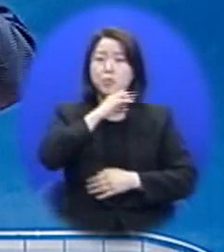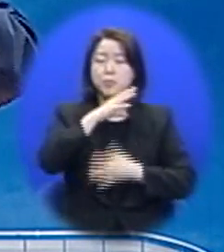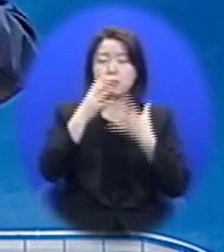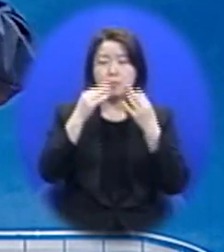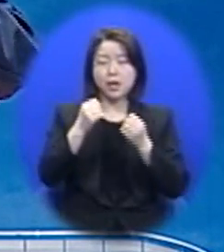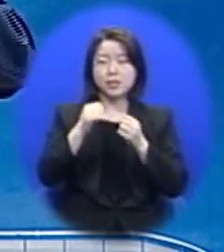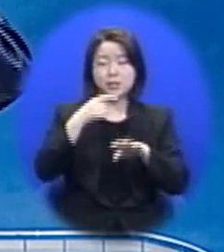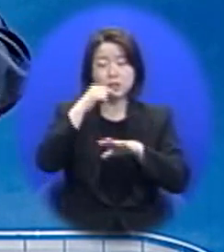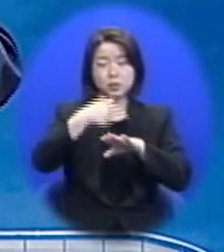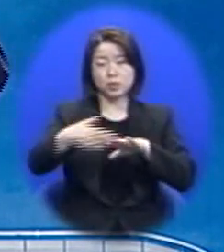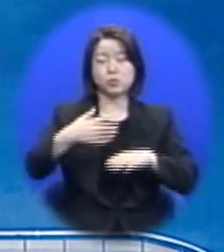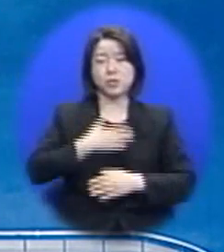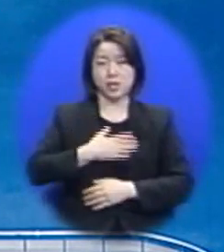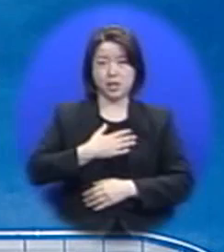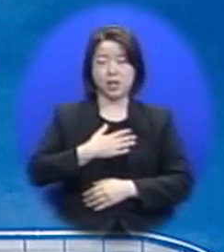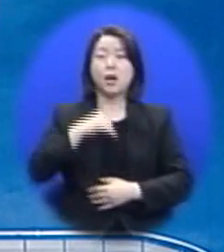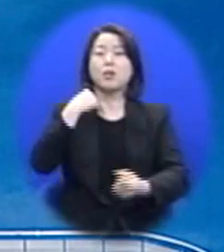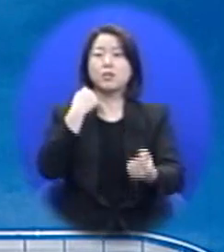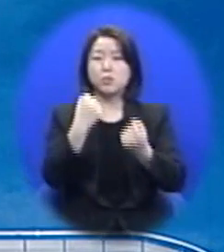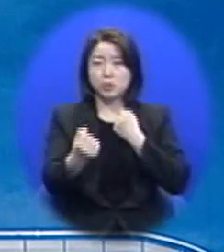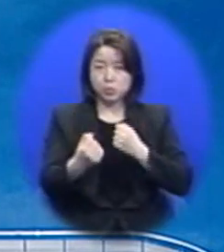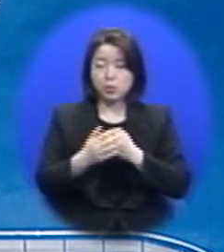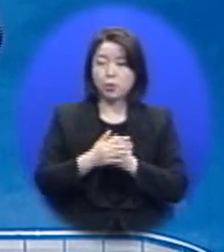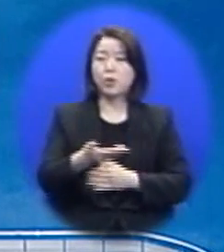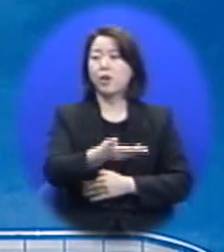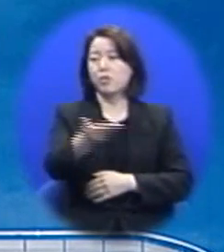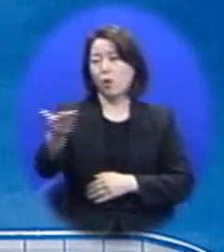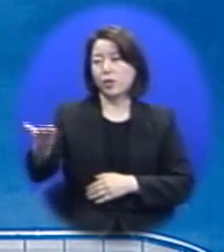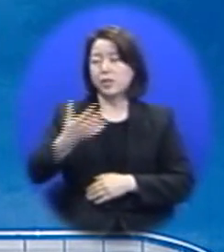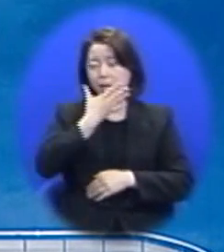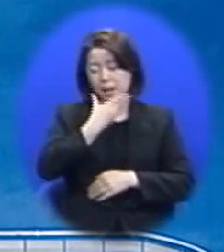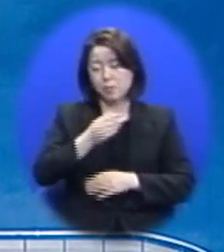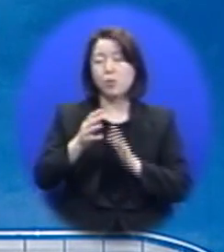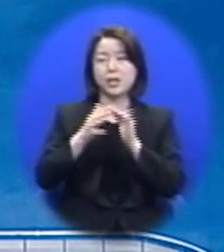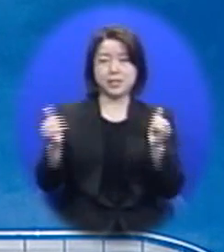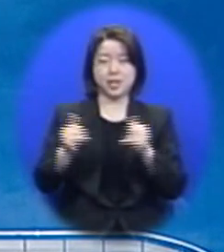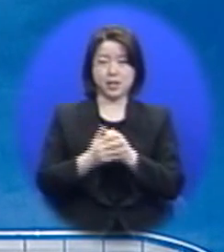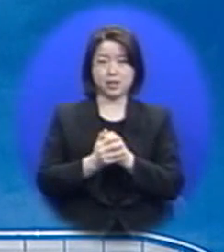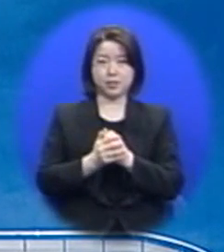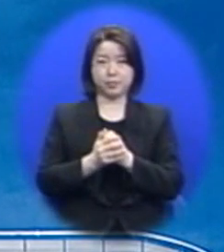그럼에도 불구하고 모세는 너희들은 행복한 자.